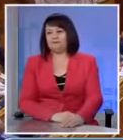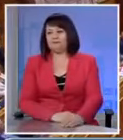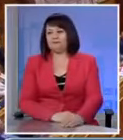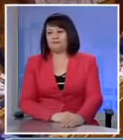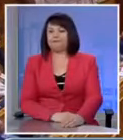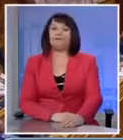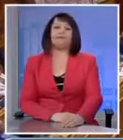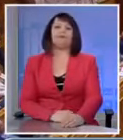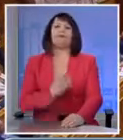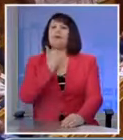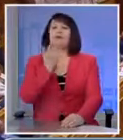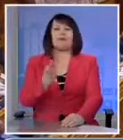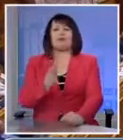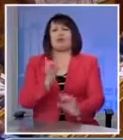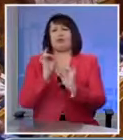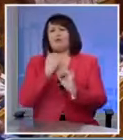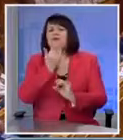μπορώ λοιπόν να κατανοήσω.